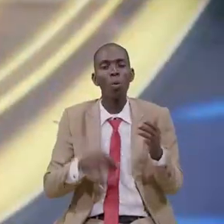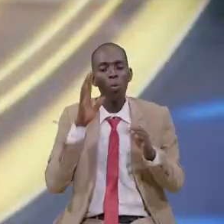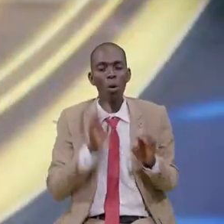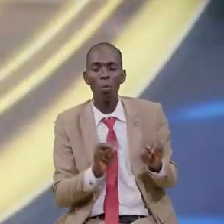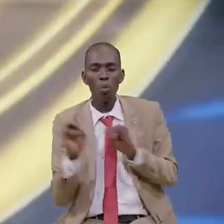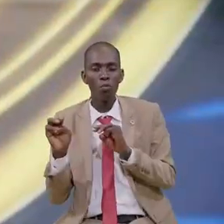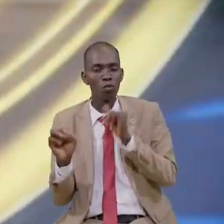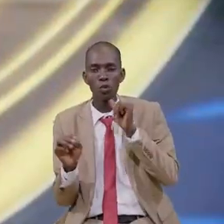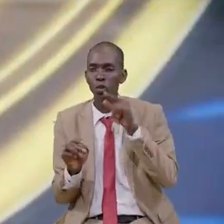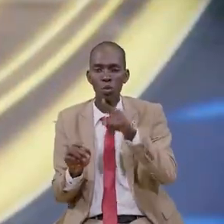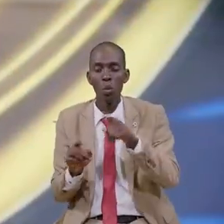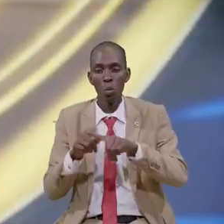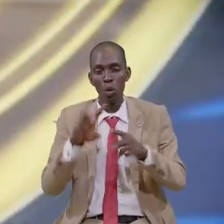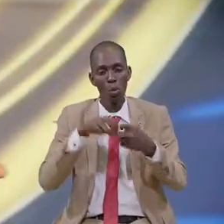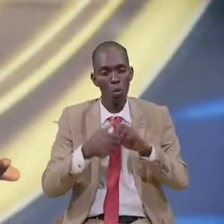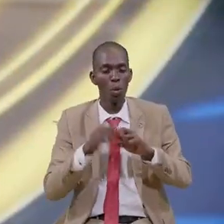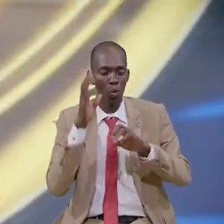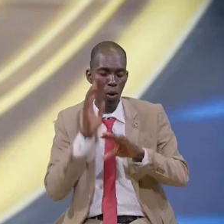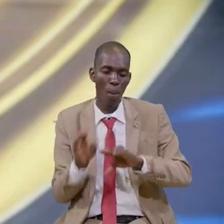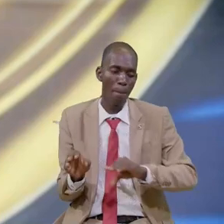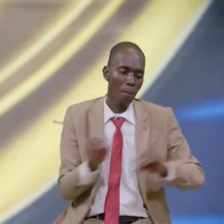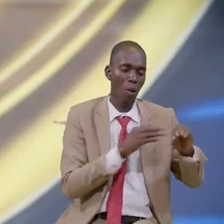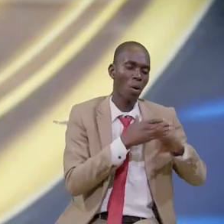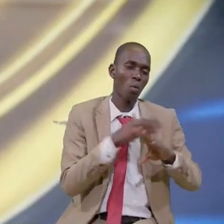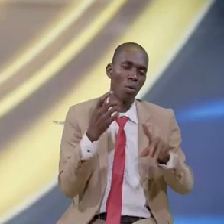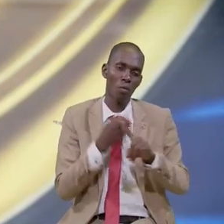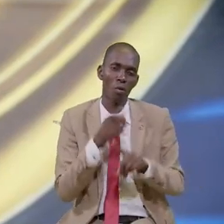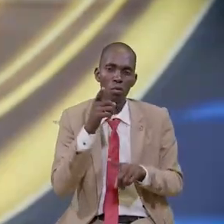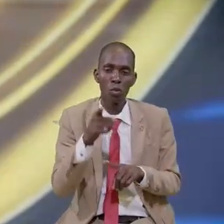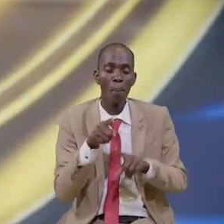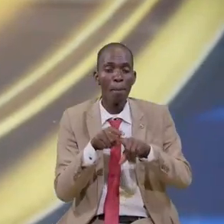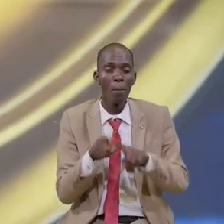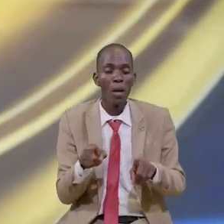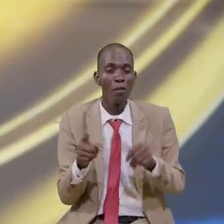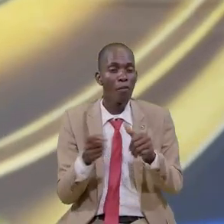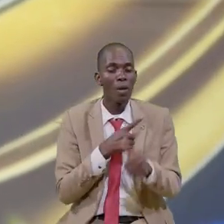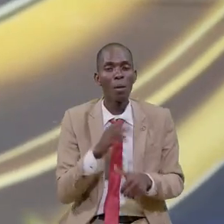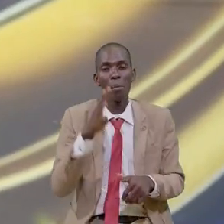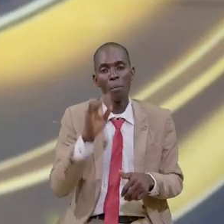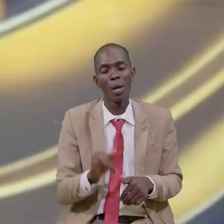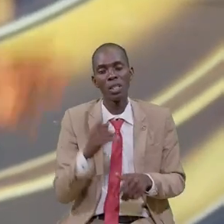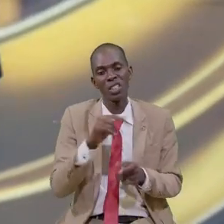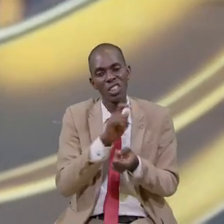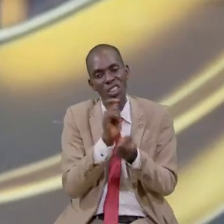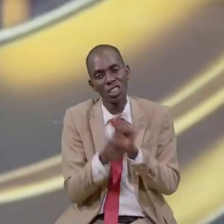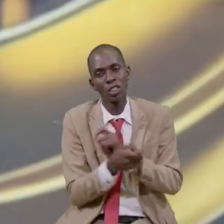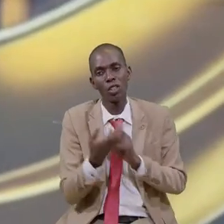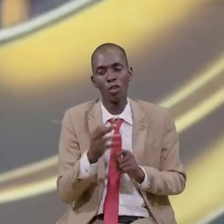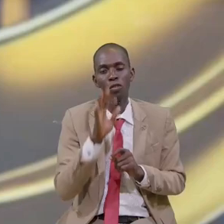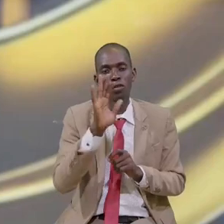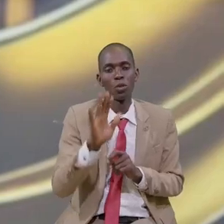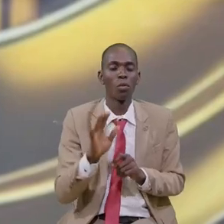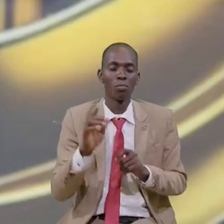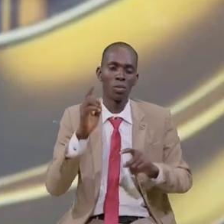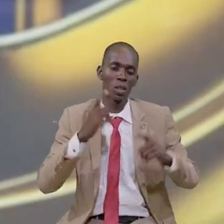Premièrement, par le changement de ton langage. Ensuite, par le changement de ton cœur. Tu dois avoir le cœur de foi. Tu